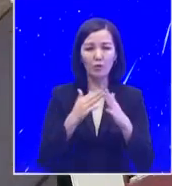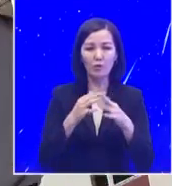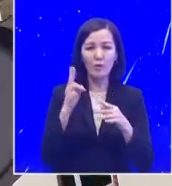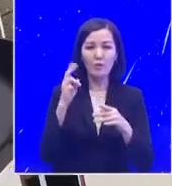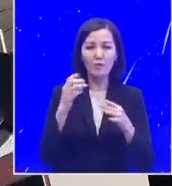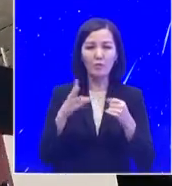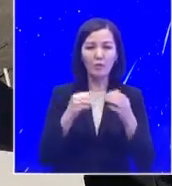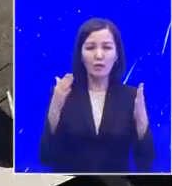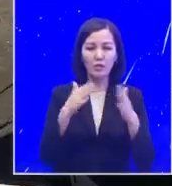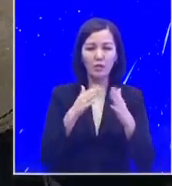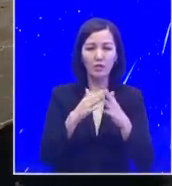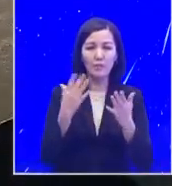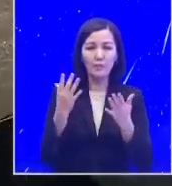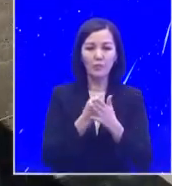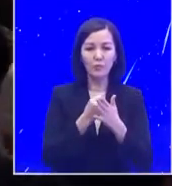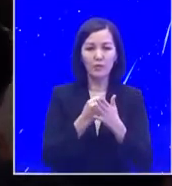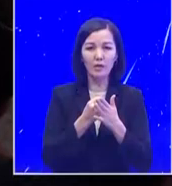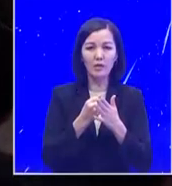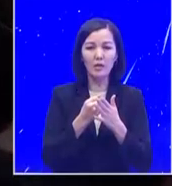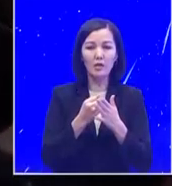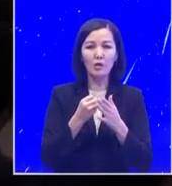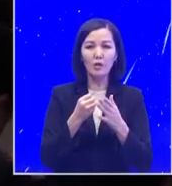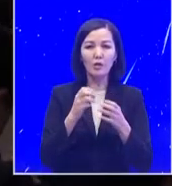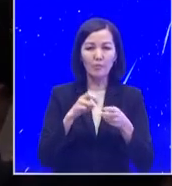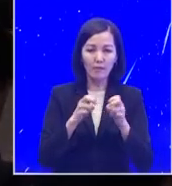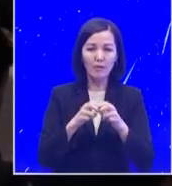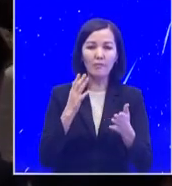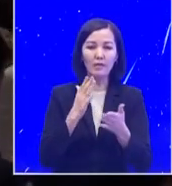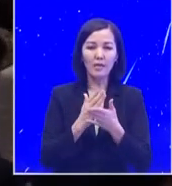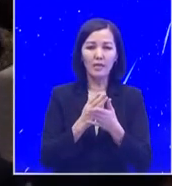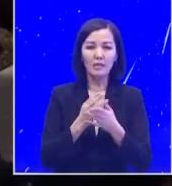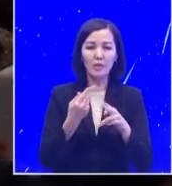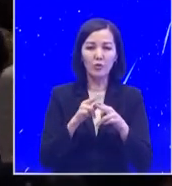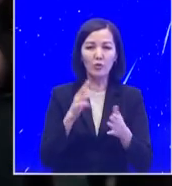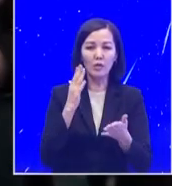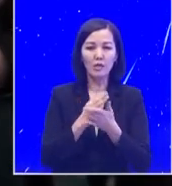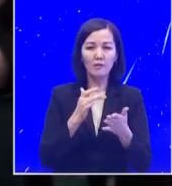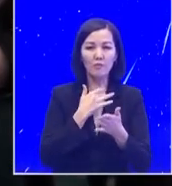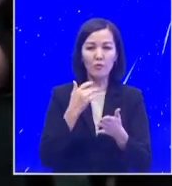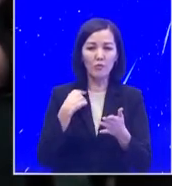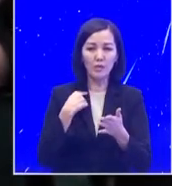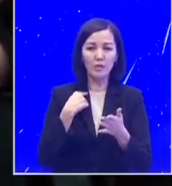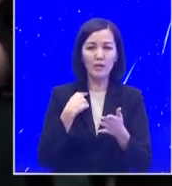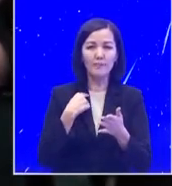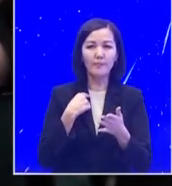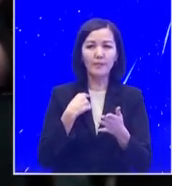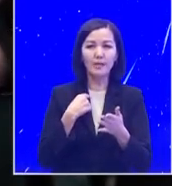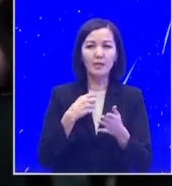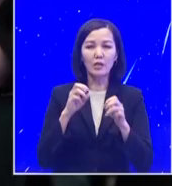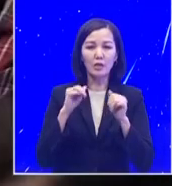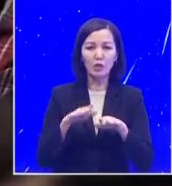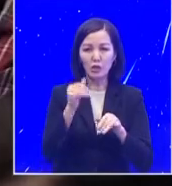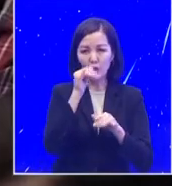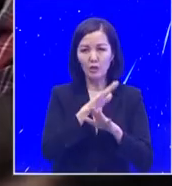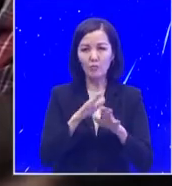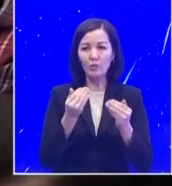200 коттеджей. Но успехи и достижения не умаляют масштаб проблем, которые присутствуют в городе. Некоторые из них не находят решения